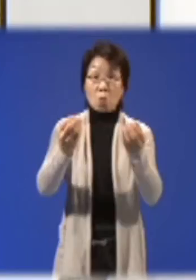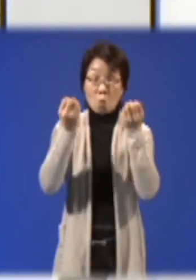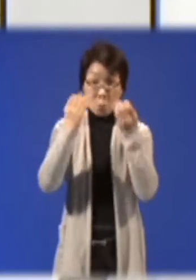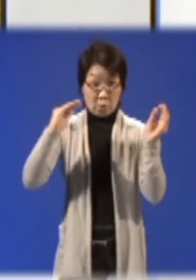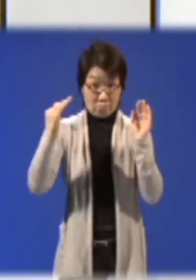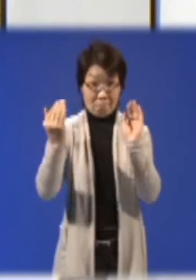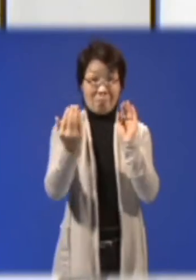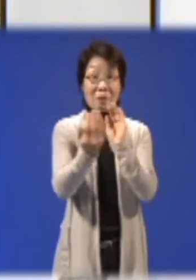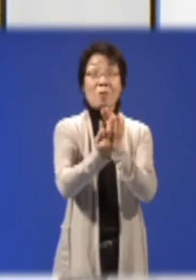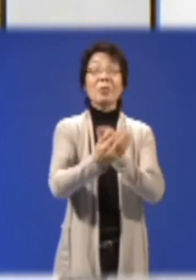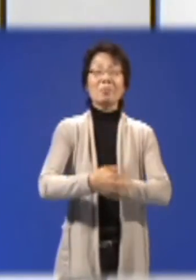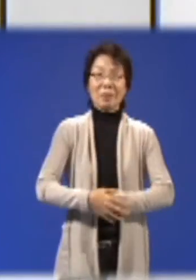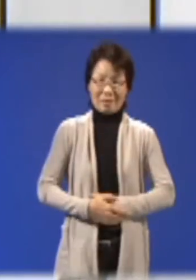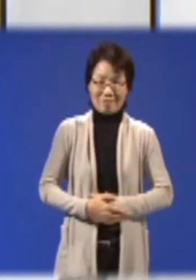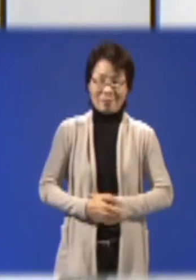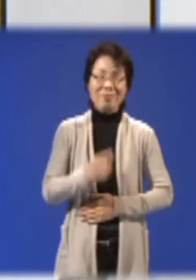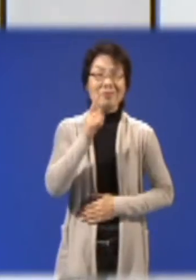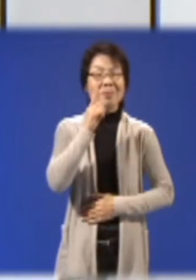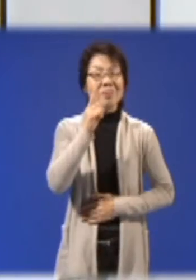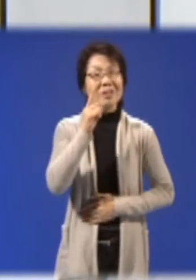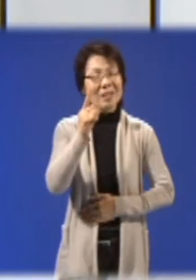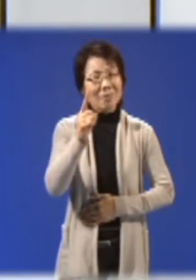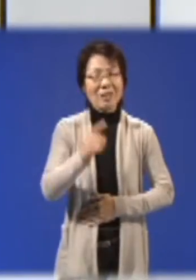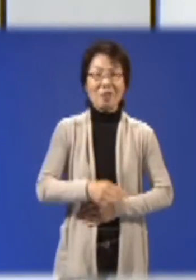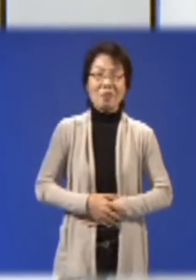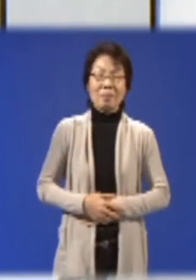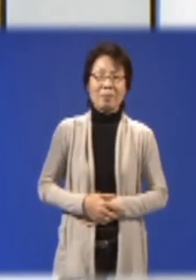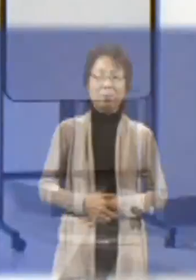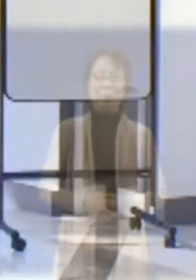変わってるんですよ。早速見に行きましょう。